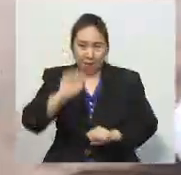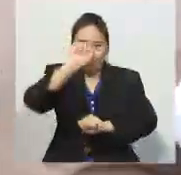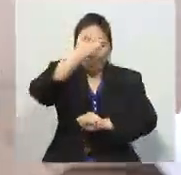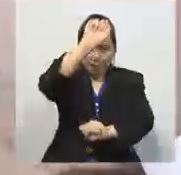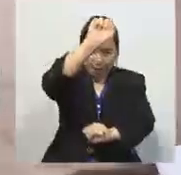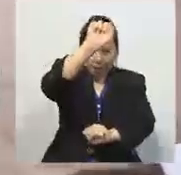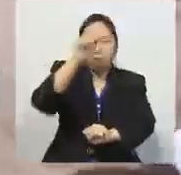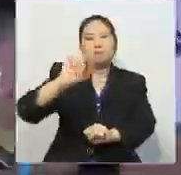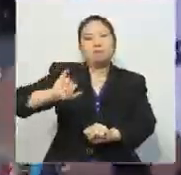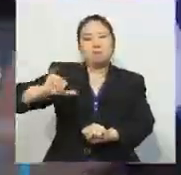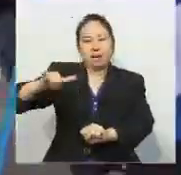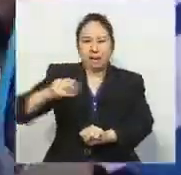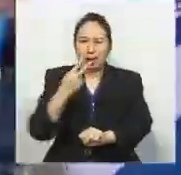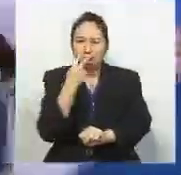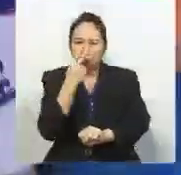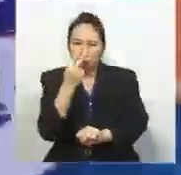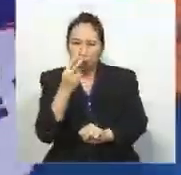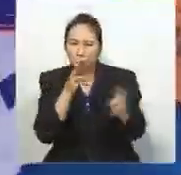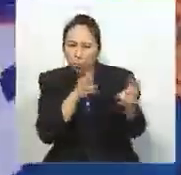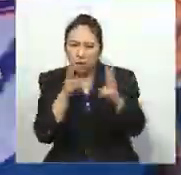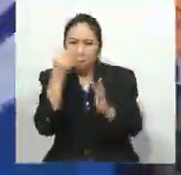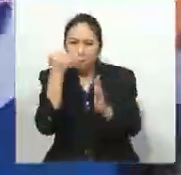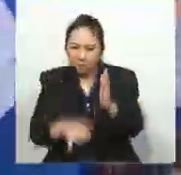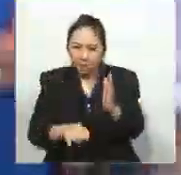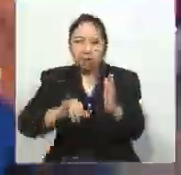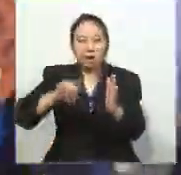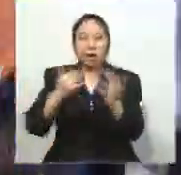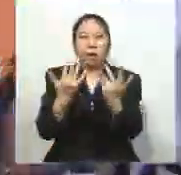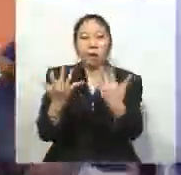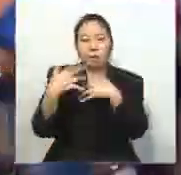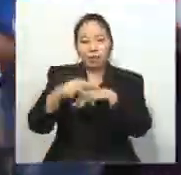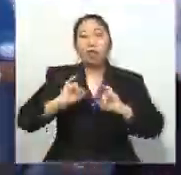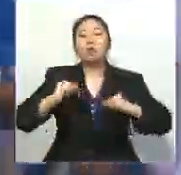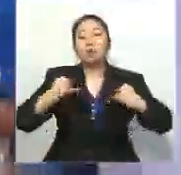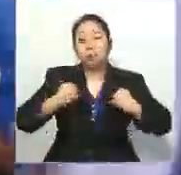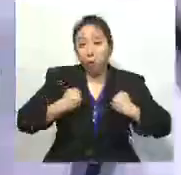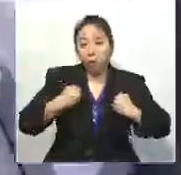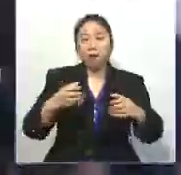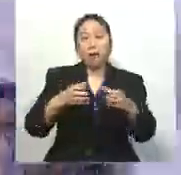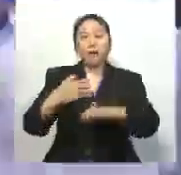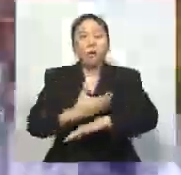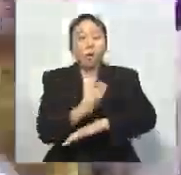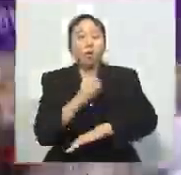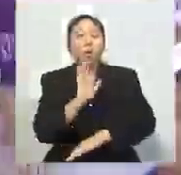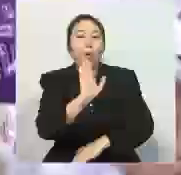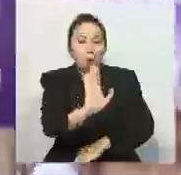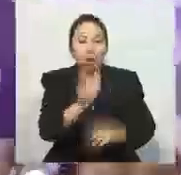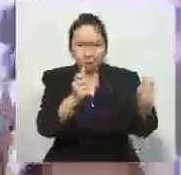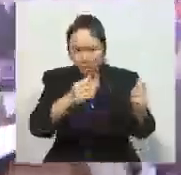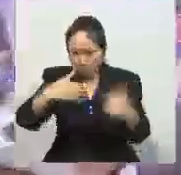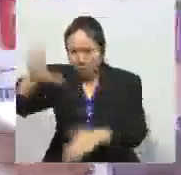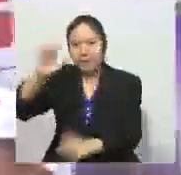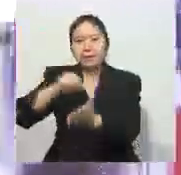าเสียงบางป้ายอาจจะเข้าข่ายติดตั้งไม่ถูกต้องซึ่งจะมีการประสานเจ้าของป้ายและเจ้าของพรรคการเมืองให้นำกลับไป